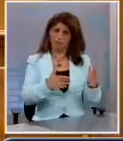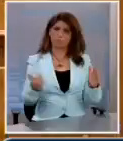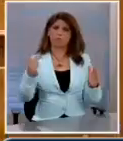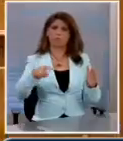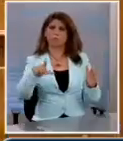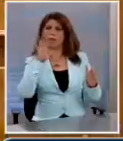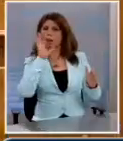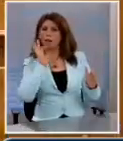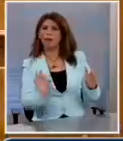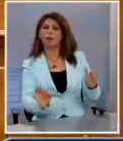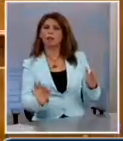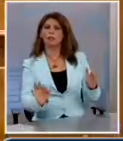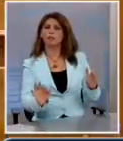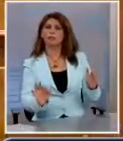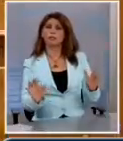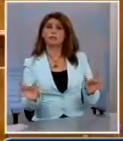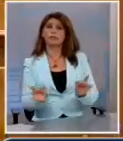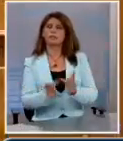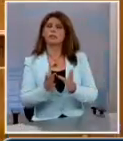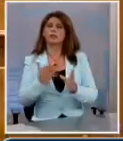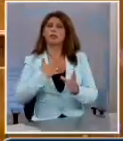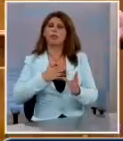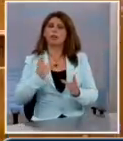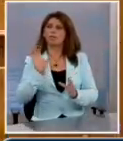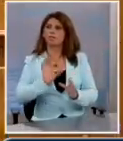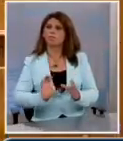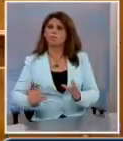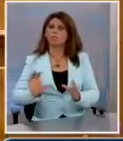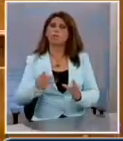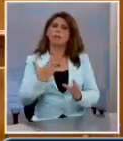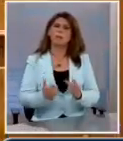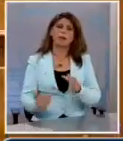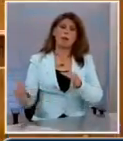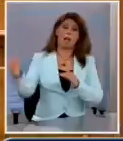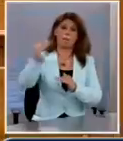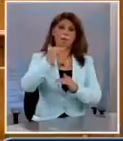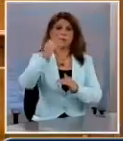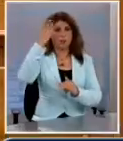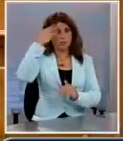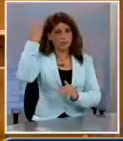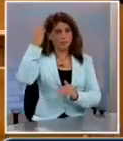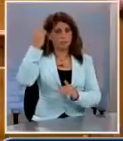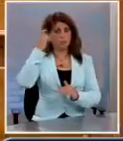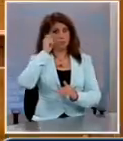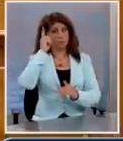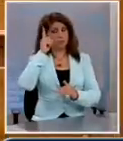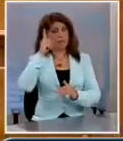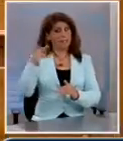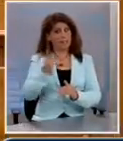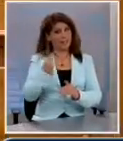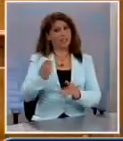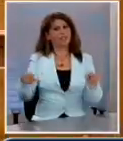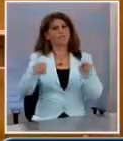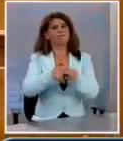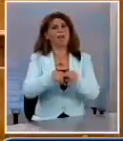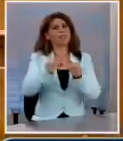οι γνήσιοι οπορτουνιστές της εξουσίας. Και υπάρχει ο κύριος Τσίπρας, ο οποίος με αξιοθαύμαστο τρόπο συνδυάζει και τα δύο.